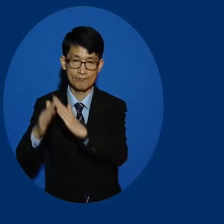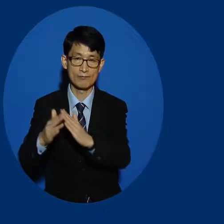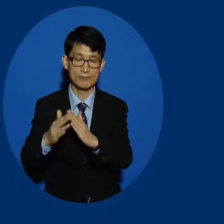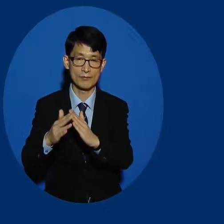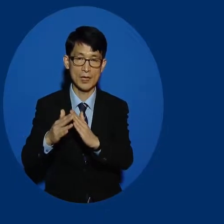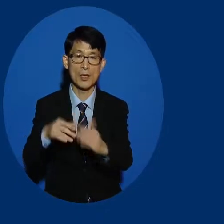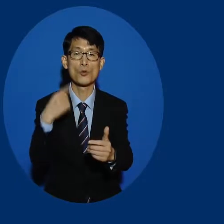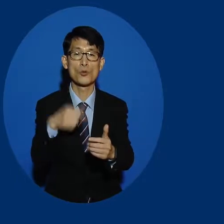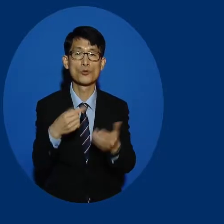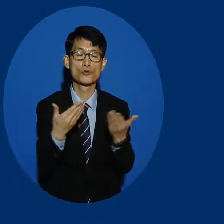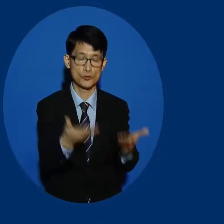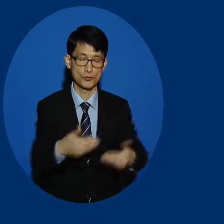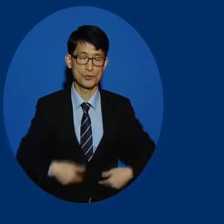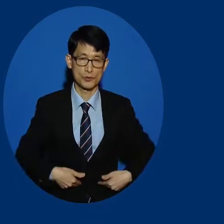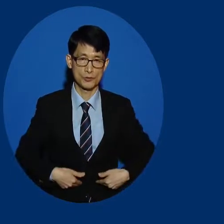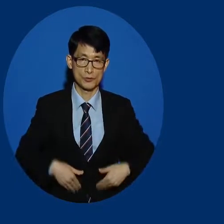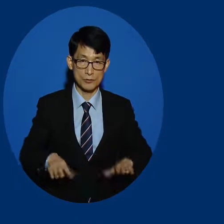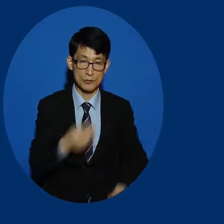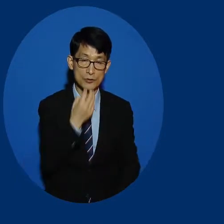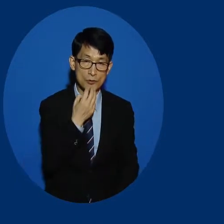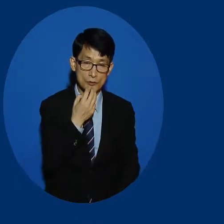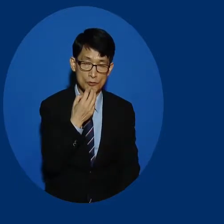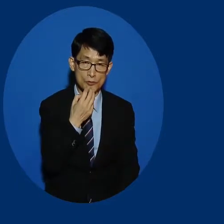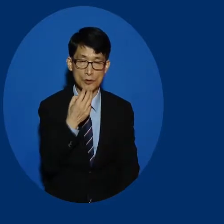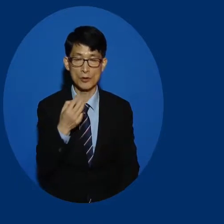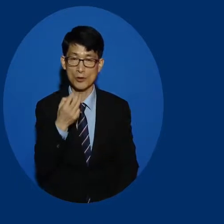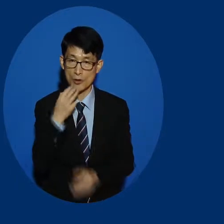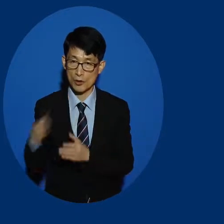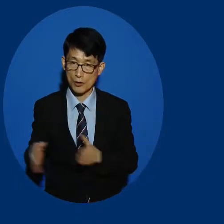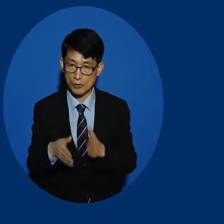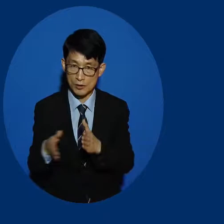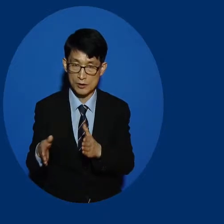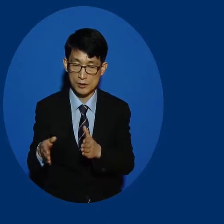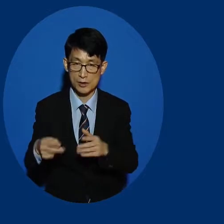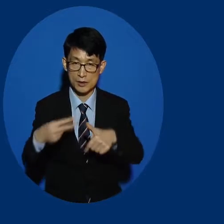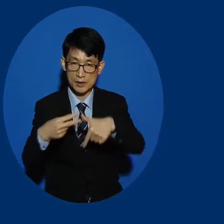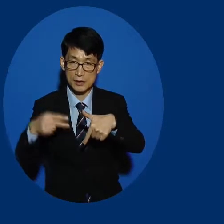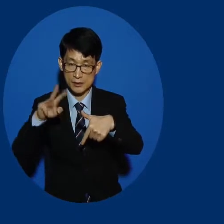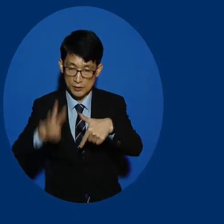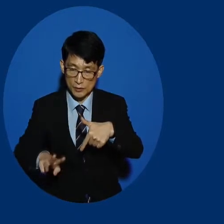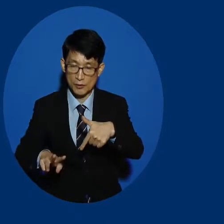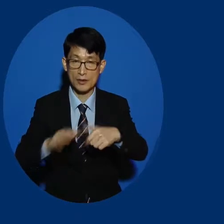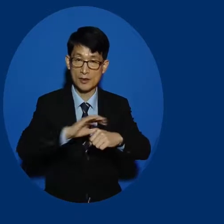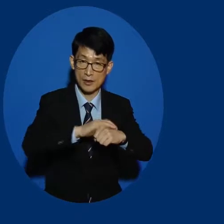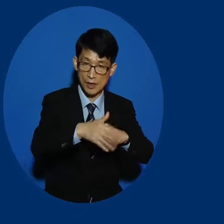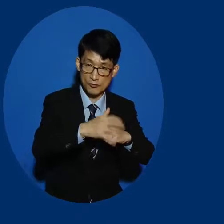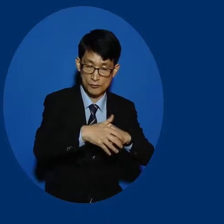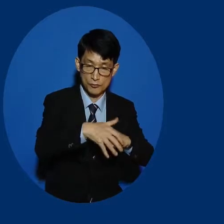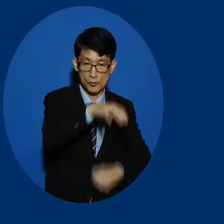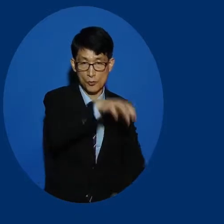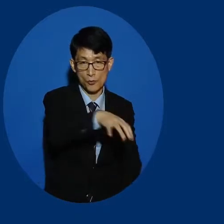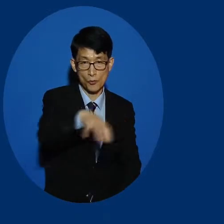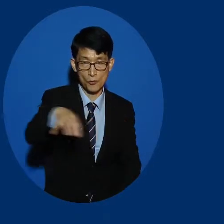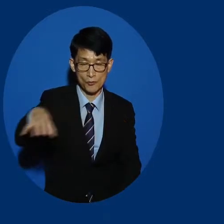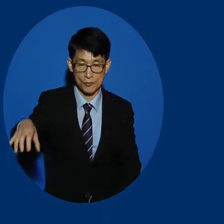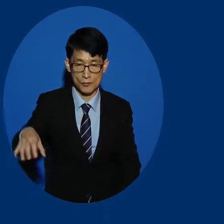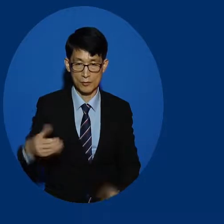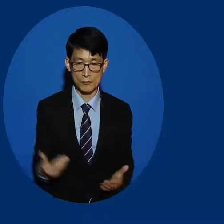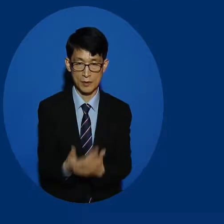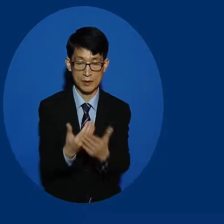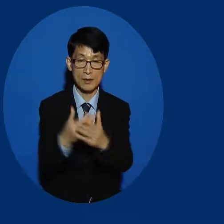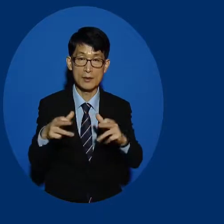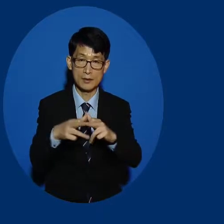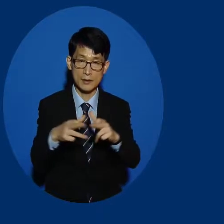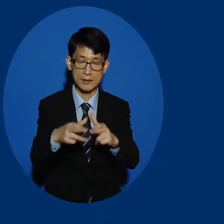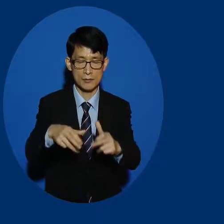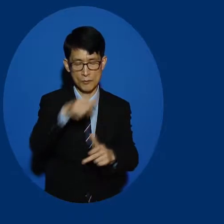현재 서울과 경기 그리고 인천, 대구 뭐 이런 지자체별로 발달장애인